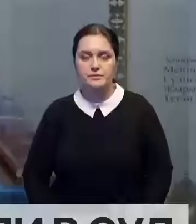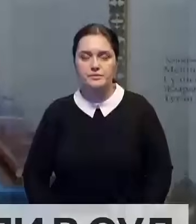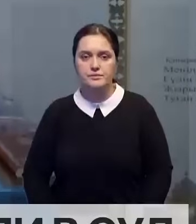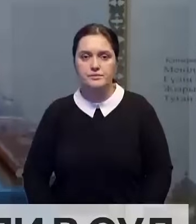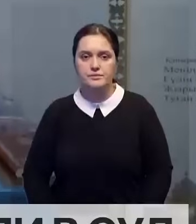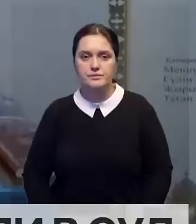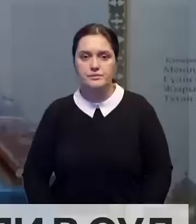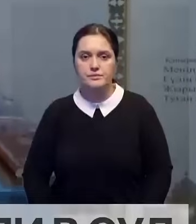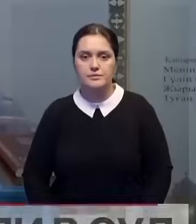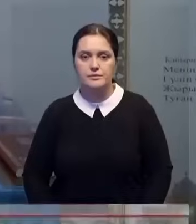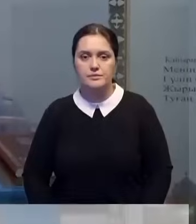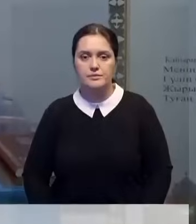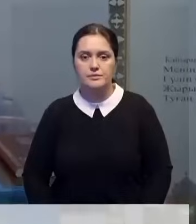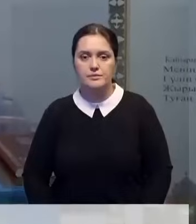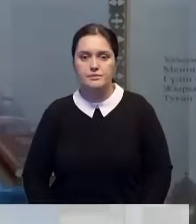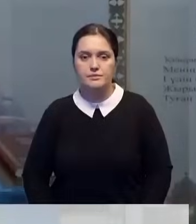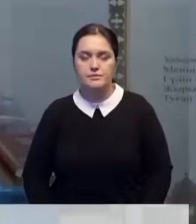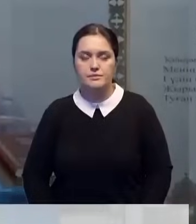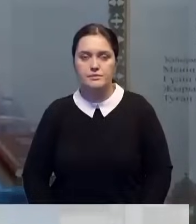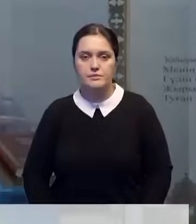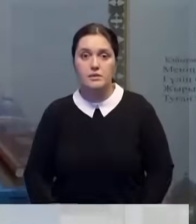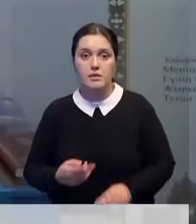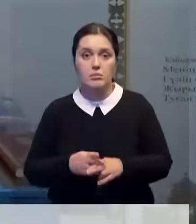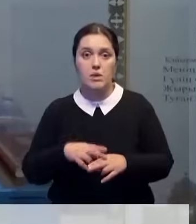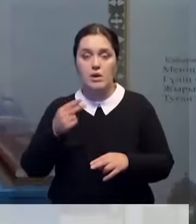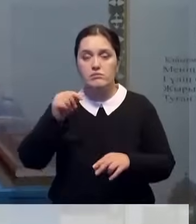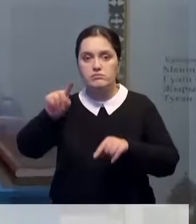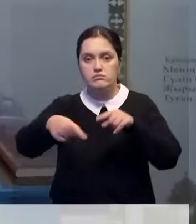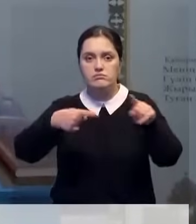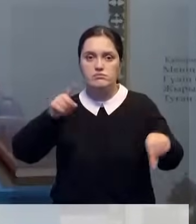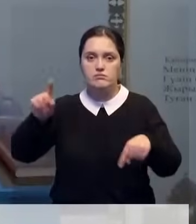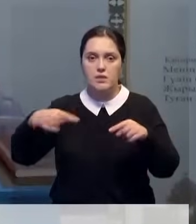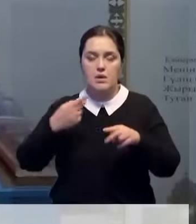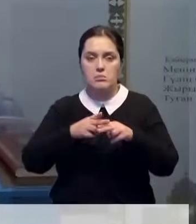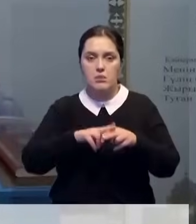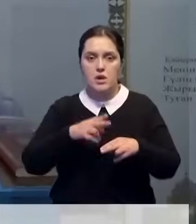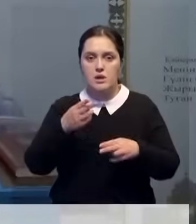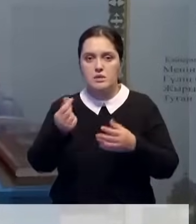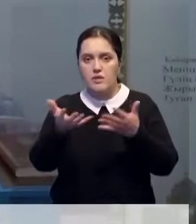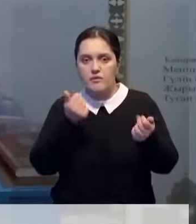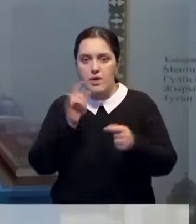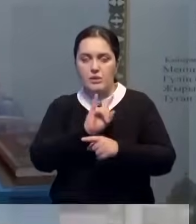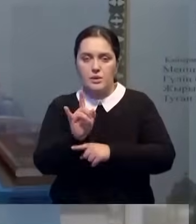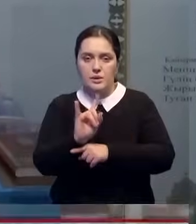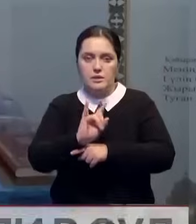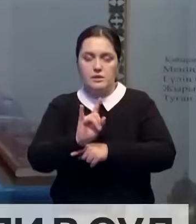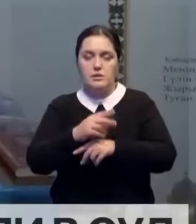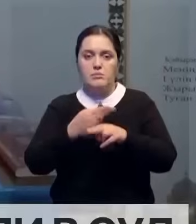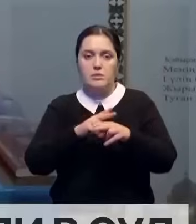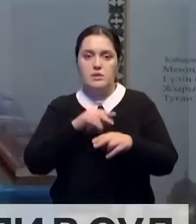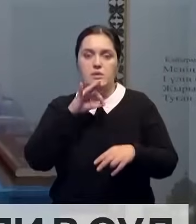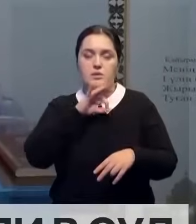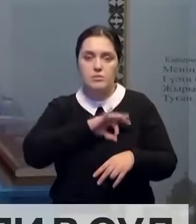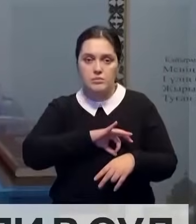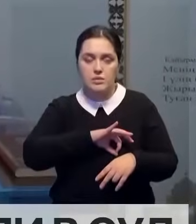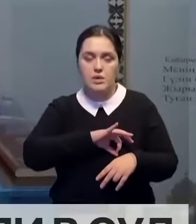Чья-то Айтянчик Фармацевтикал привлекала деньги физических лиц без использования их на предпринимательскую деятельность и перераспределяла